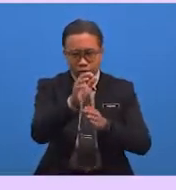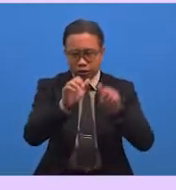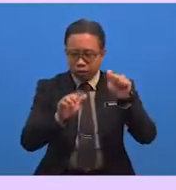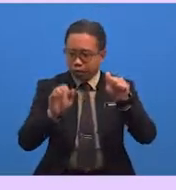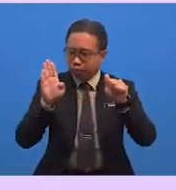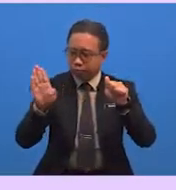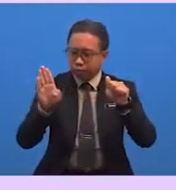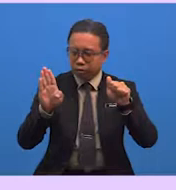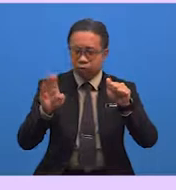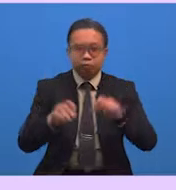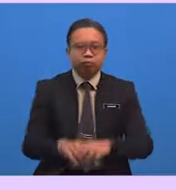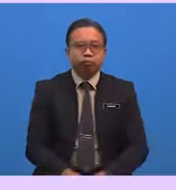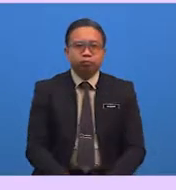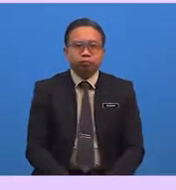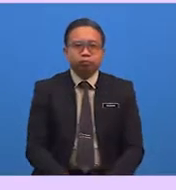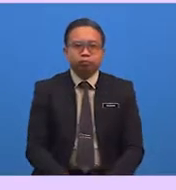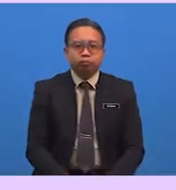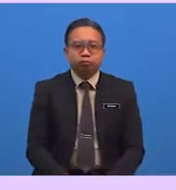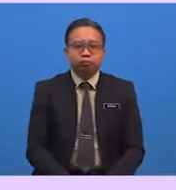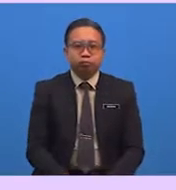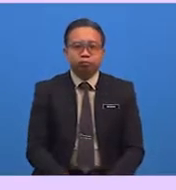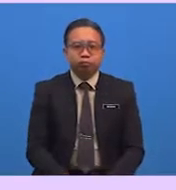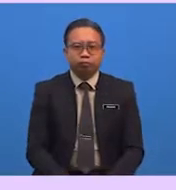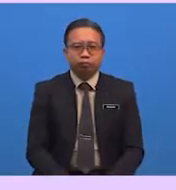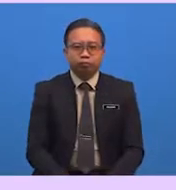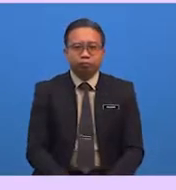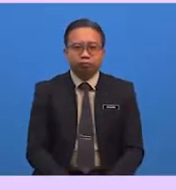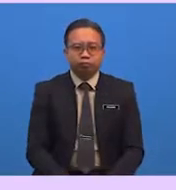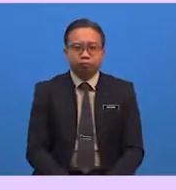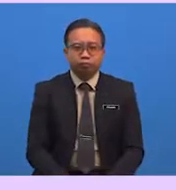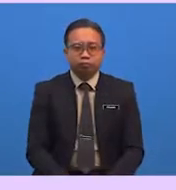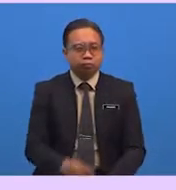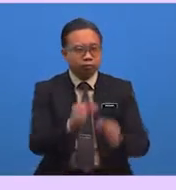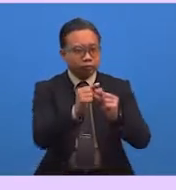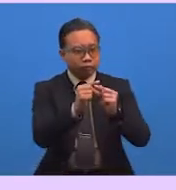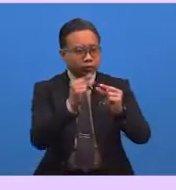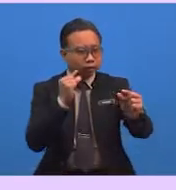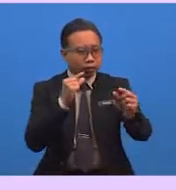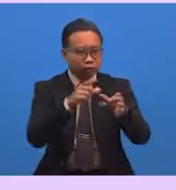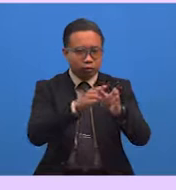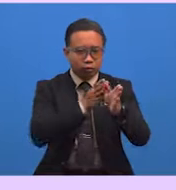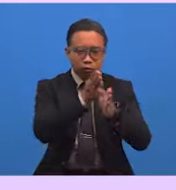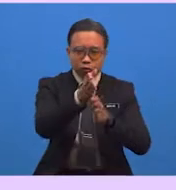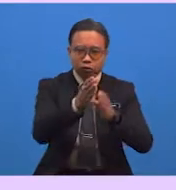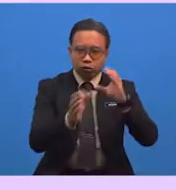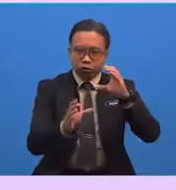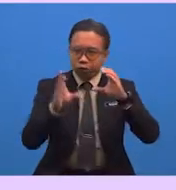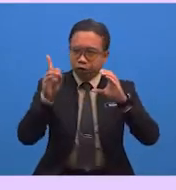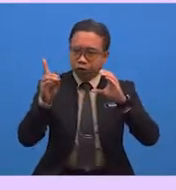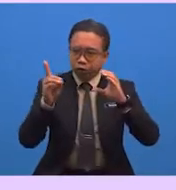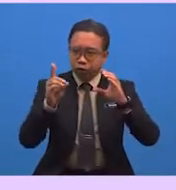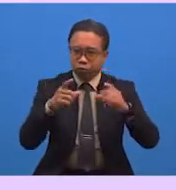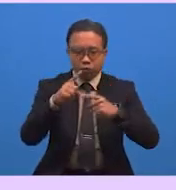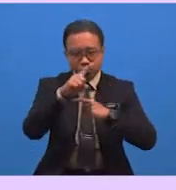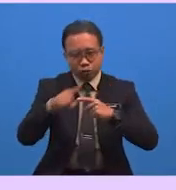dilukis seperti yang dapat murid-murid lihat pada paparan skrin. Garis lurus CD